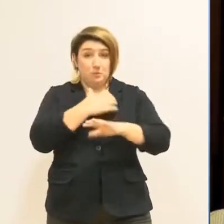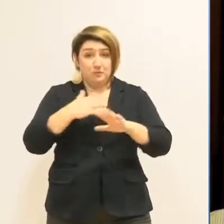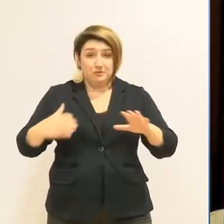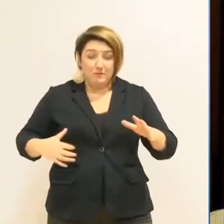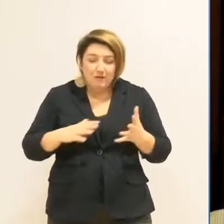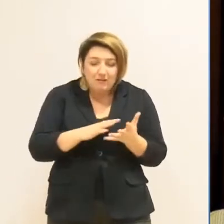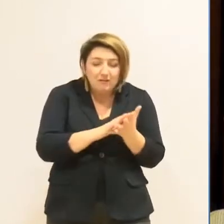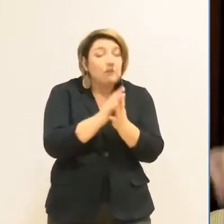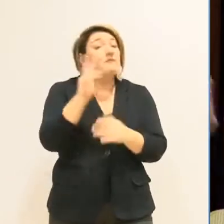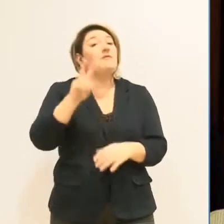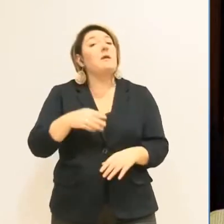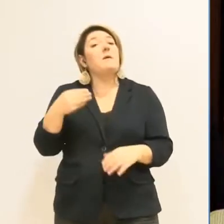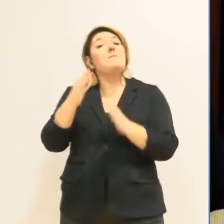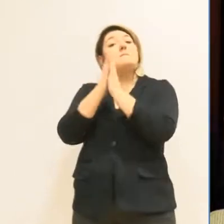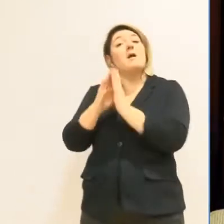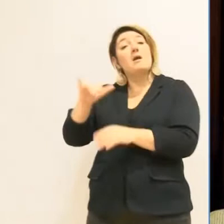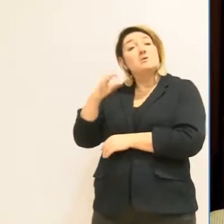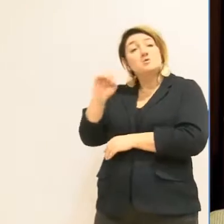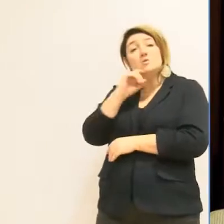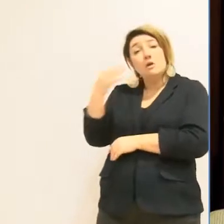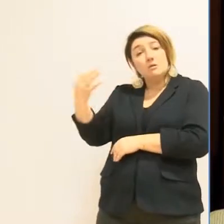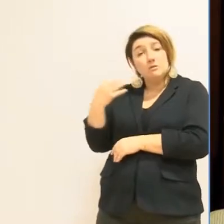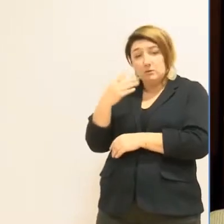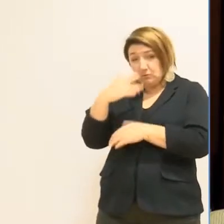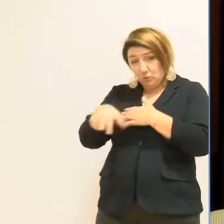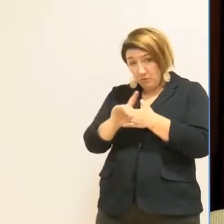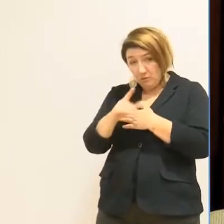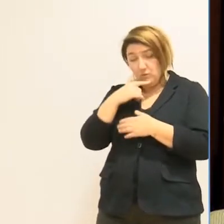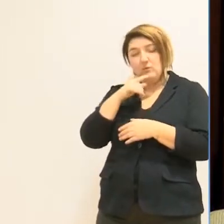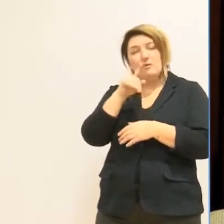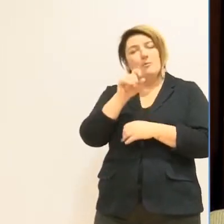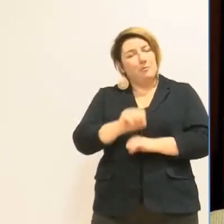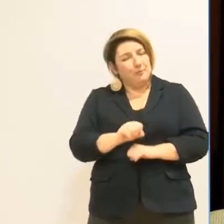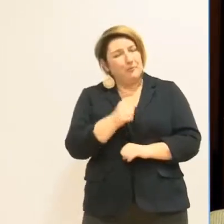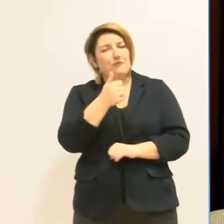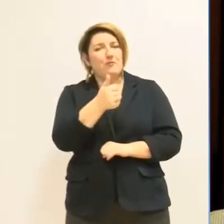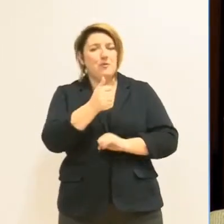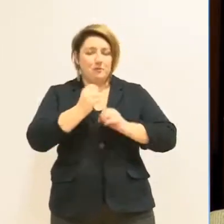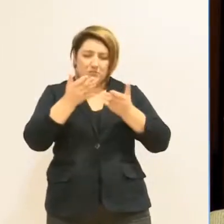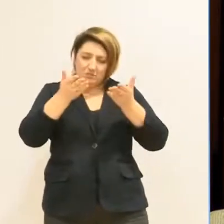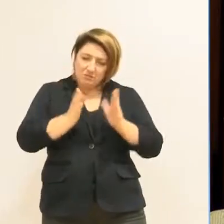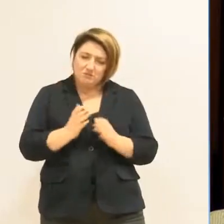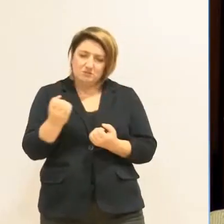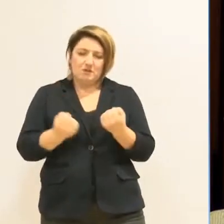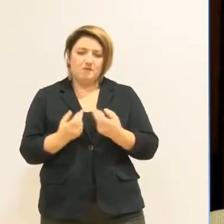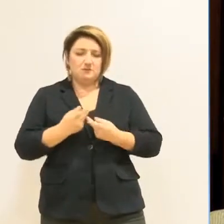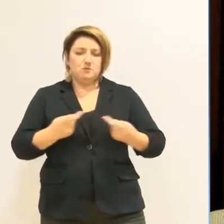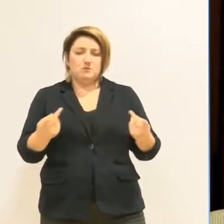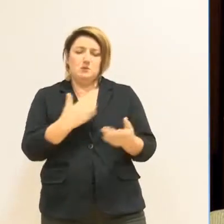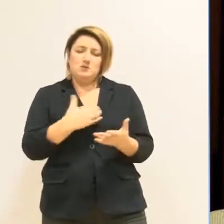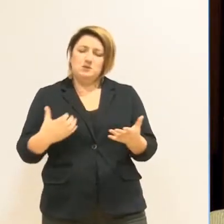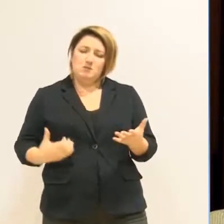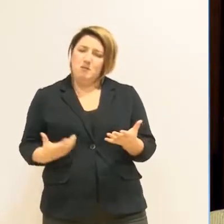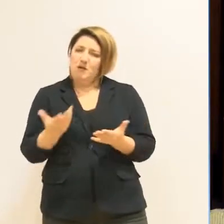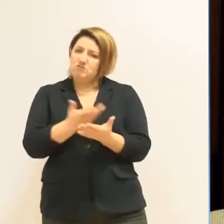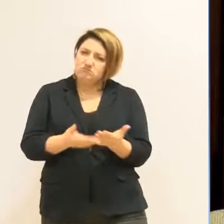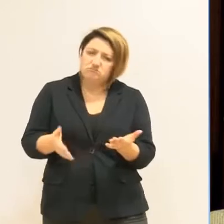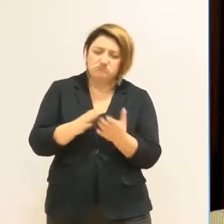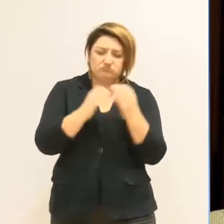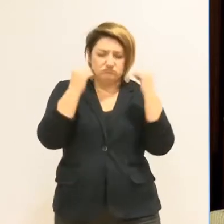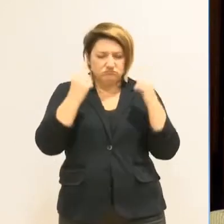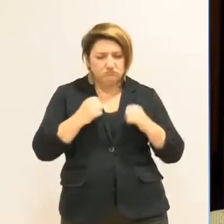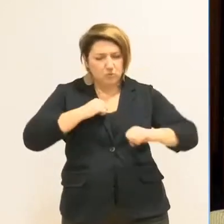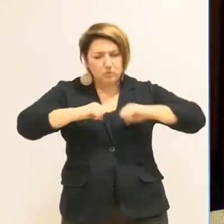dit Marie-Jo, vous pourriez décider de renforcer le service public municipal pour agir au quotidien. Revenez sur la baisse